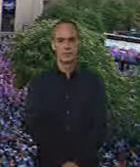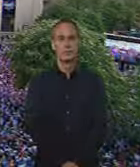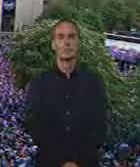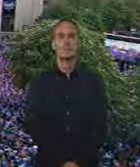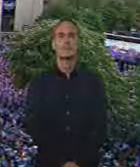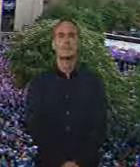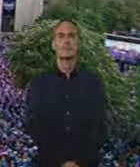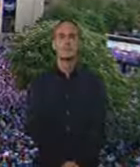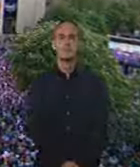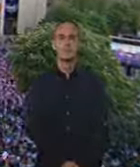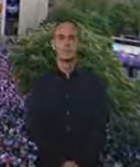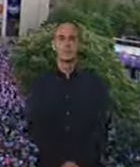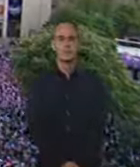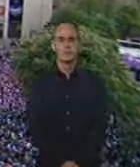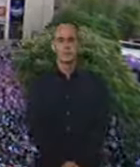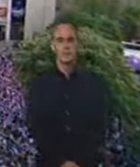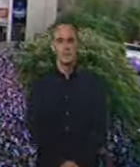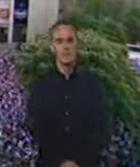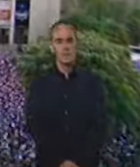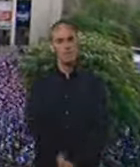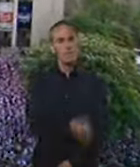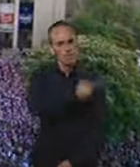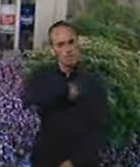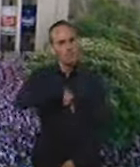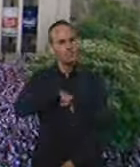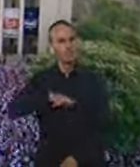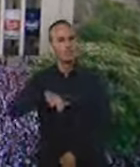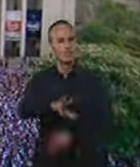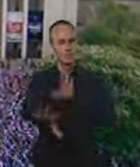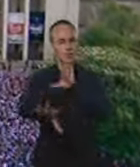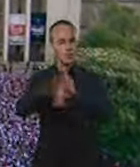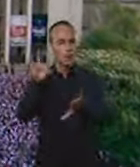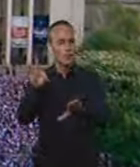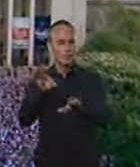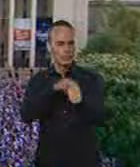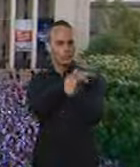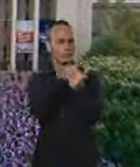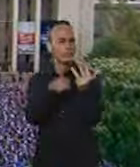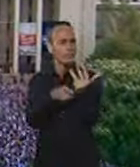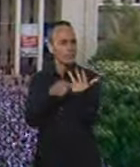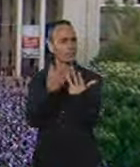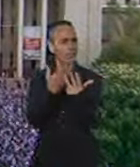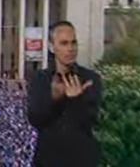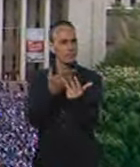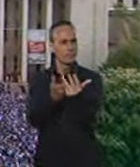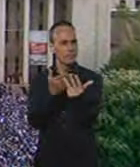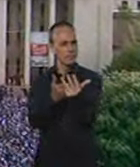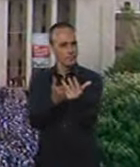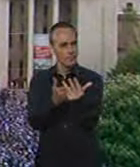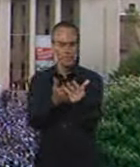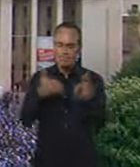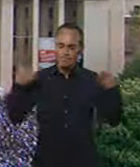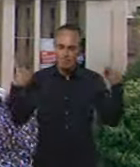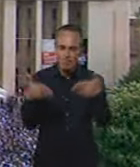pour nous dans les choix que nous allons faire la question du travail est